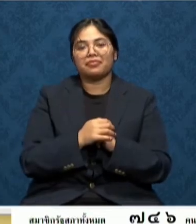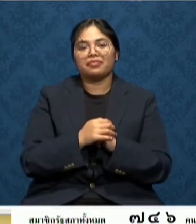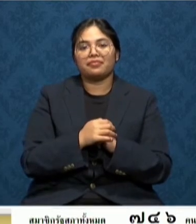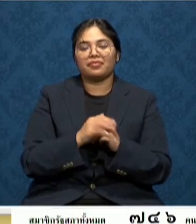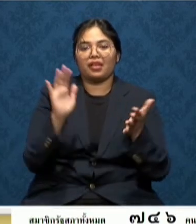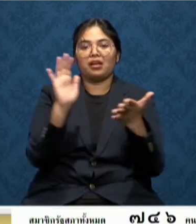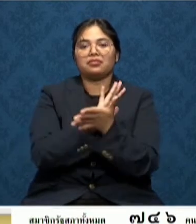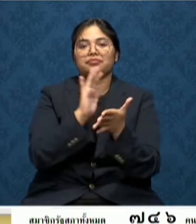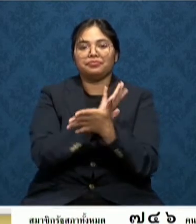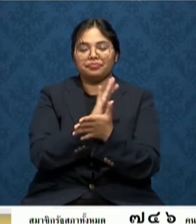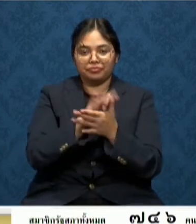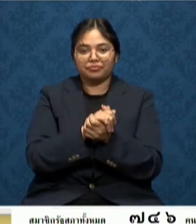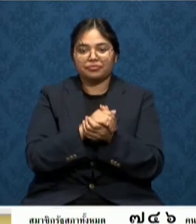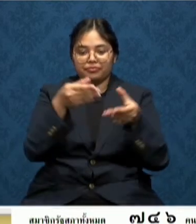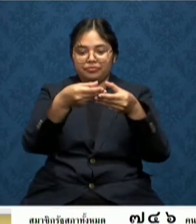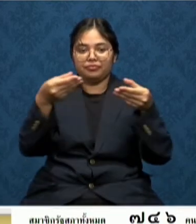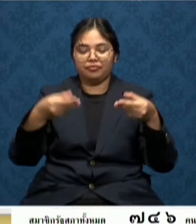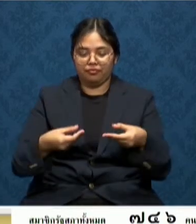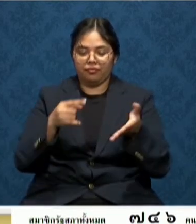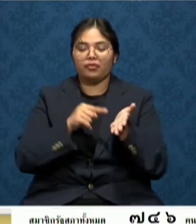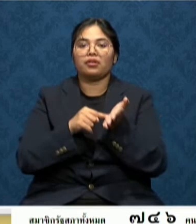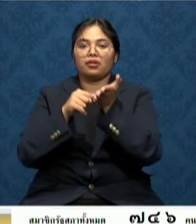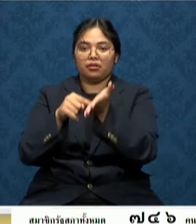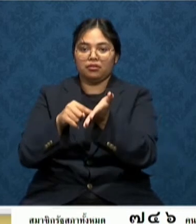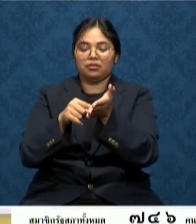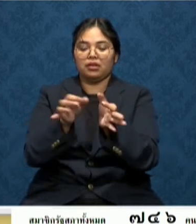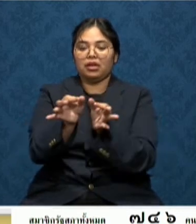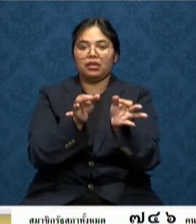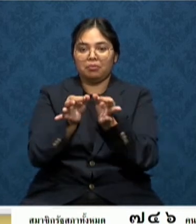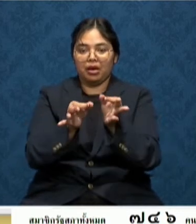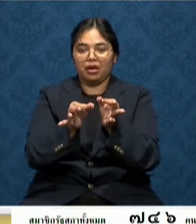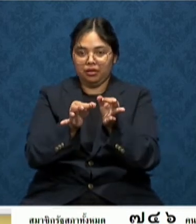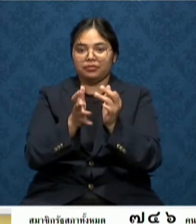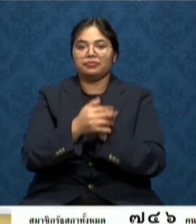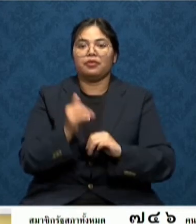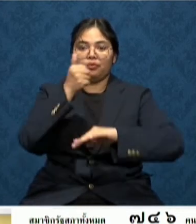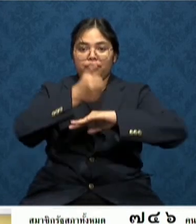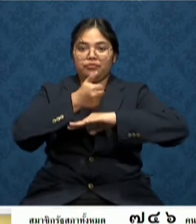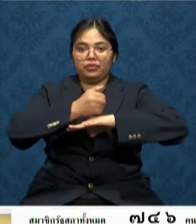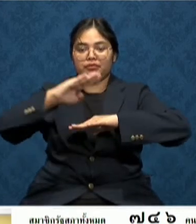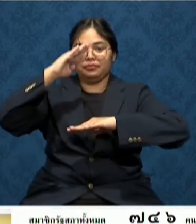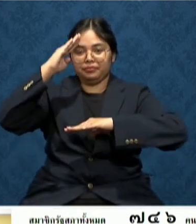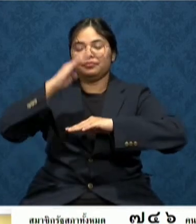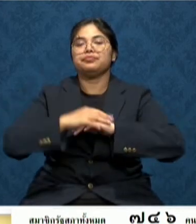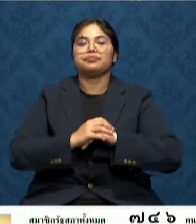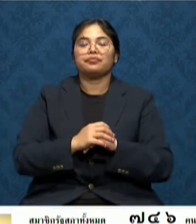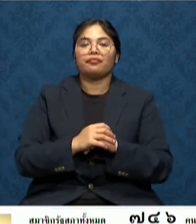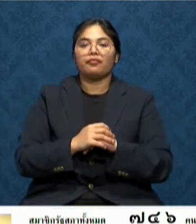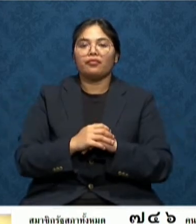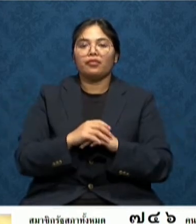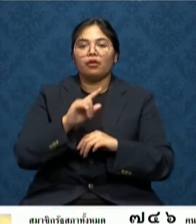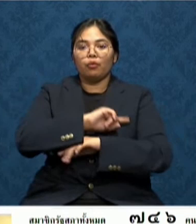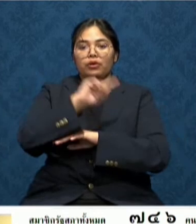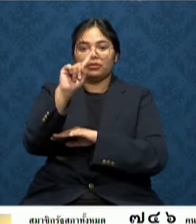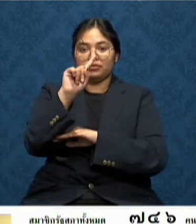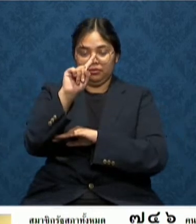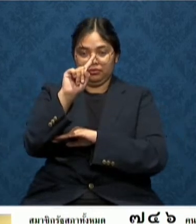นางสืที่บริษัฐนี้ กได้ชี้แจงไปยังพอบทรด้ทาน ทํา วัท